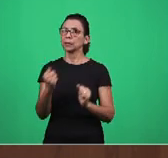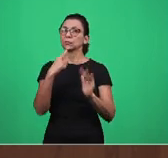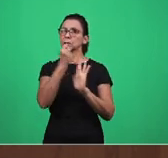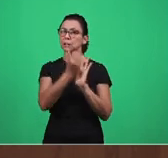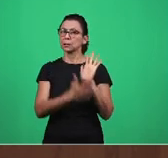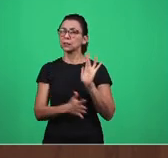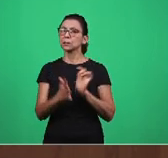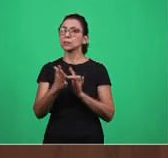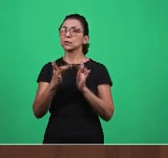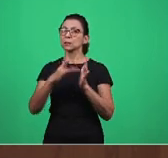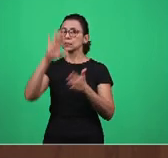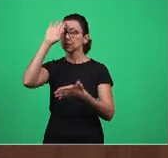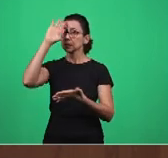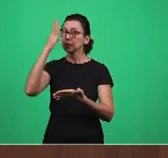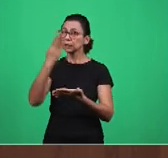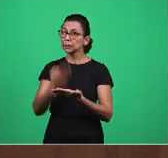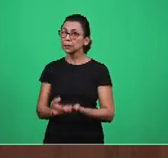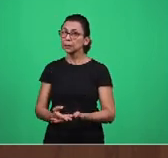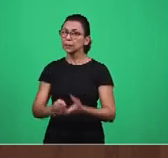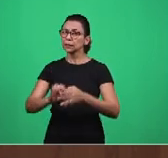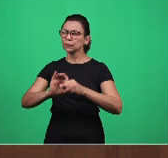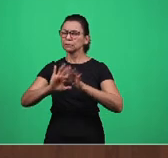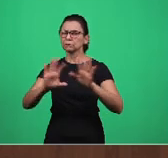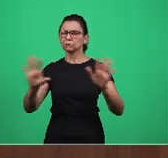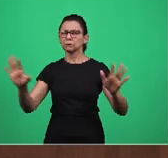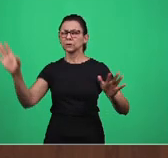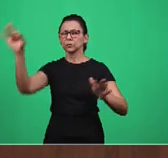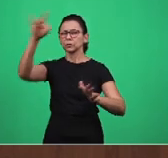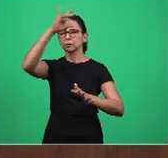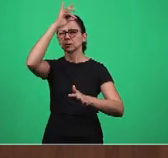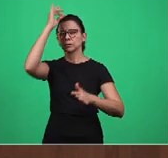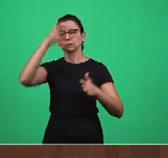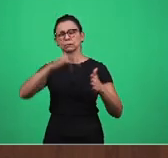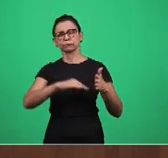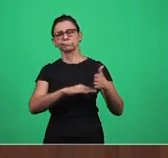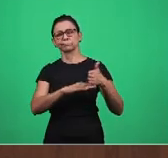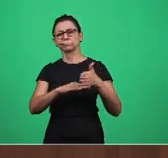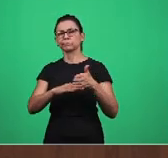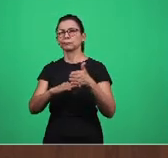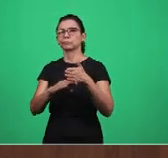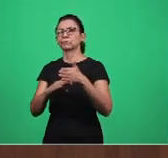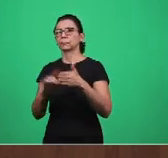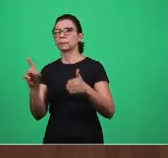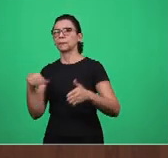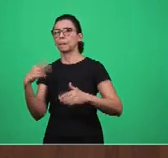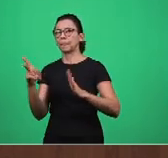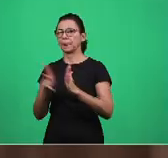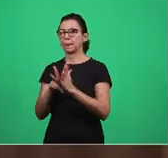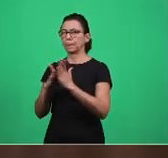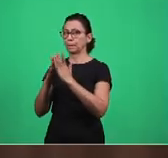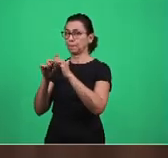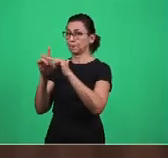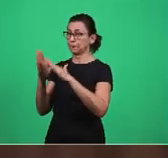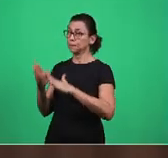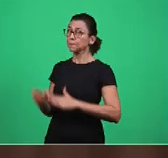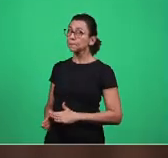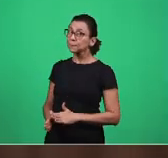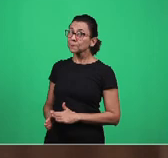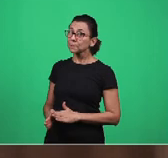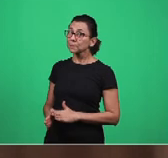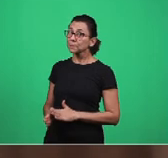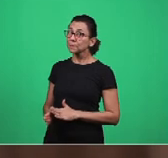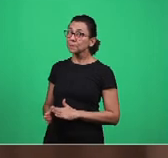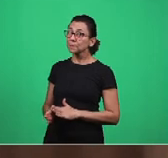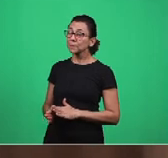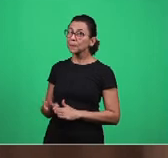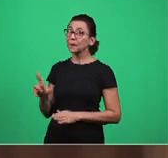besoin de laisser à ce que l'Esprit de Dieu nous conduise afin de faire partie de l'Église fidèle. Et ainsi, nous